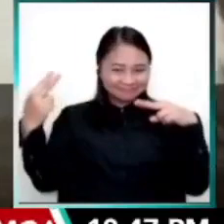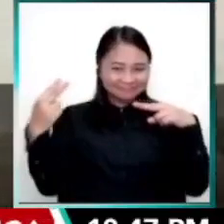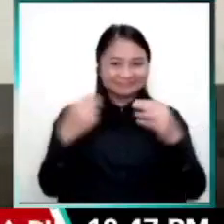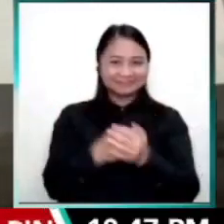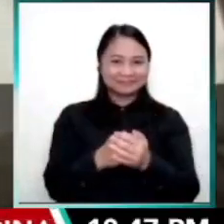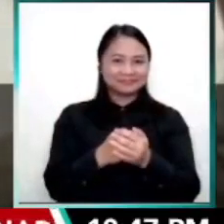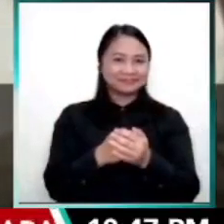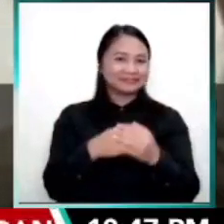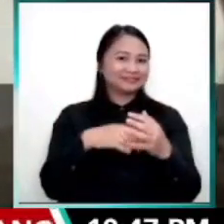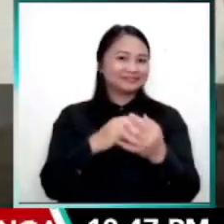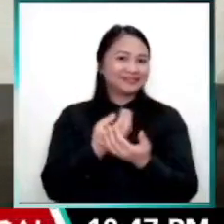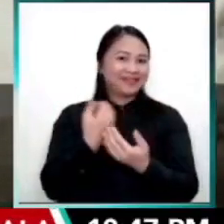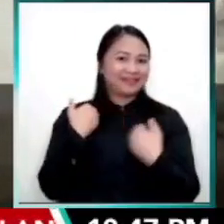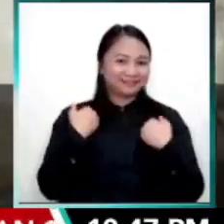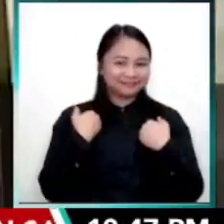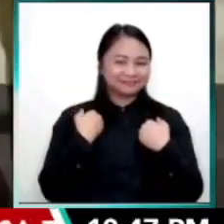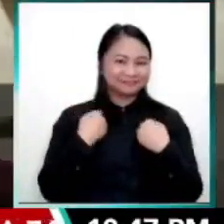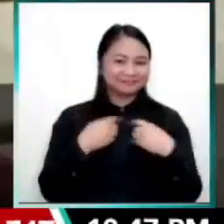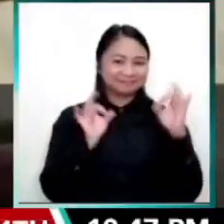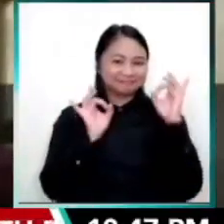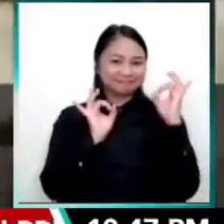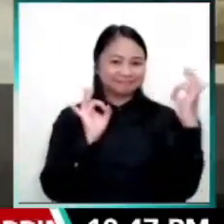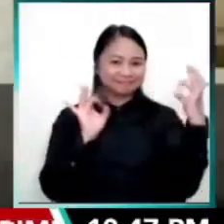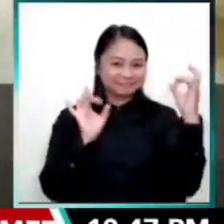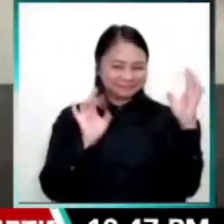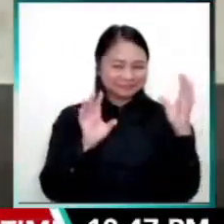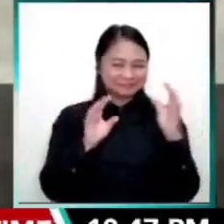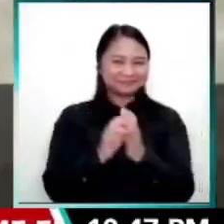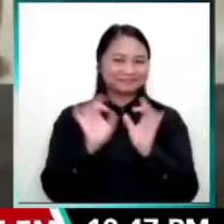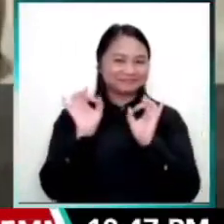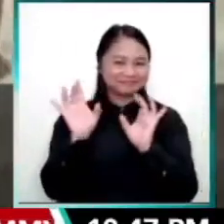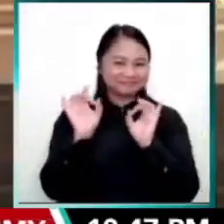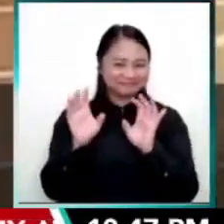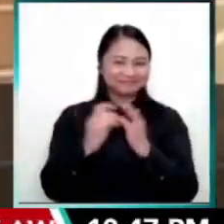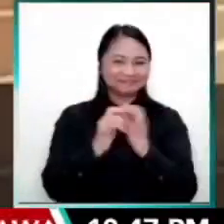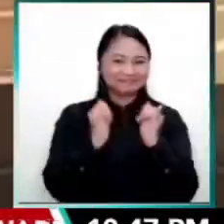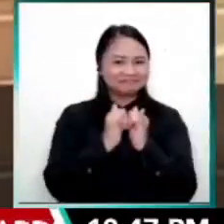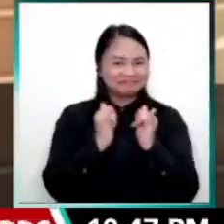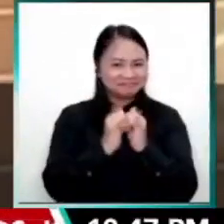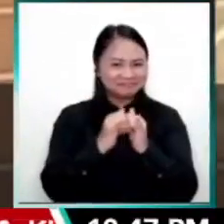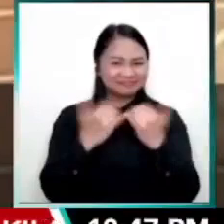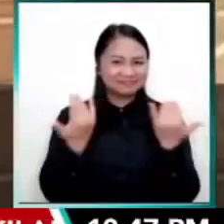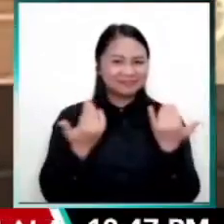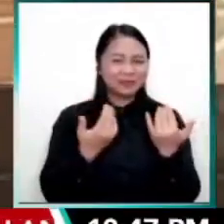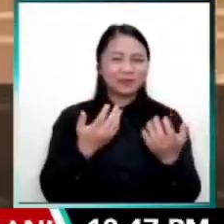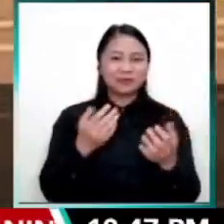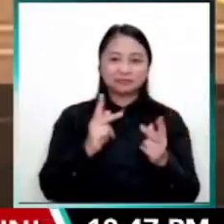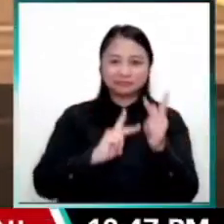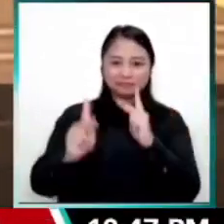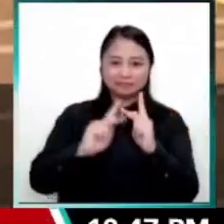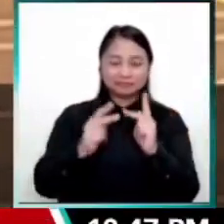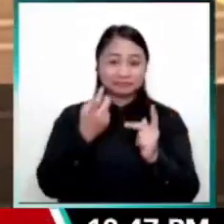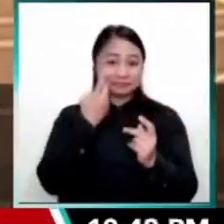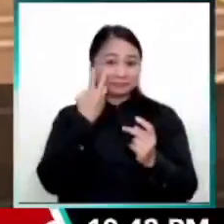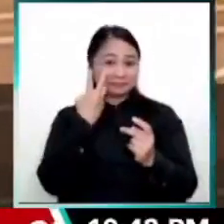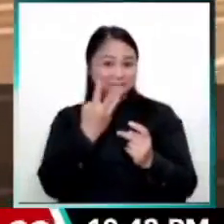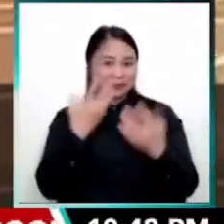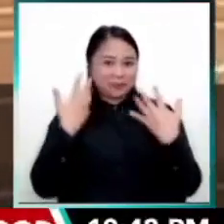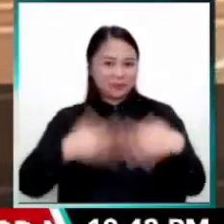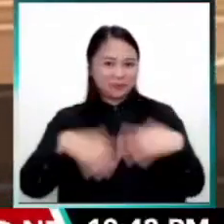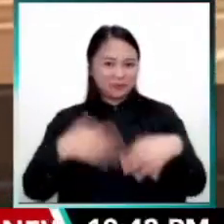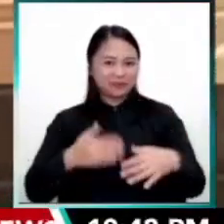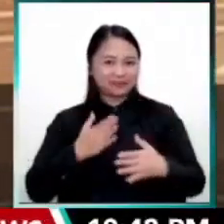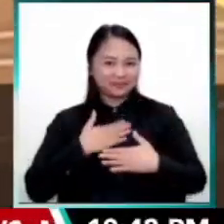volleyball game. Ayon sa uploader ng video na si Cyril Lobrido, aliw na aliw ang mga nanonood kay Christian dahil sa kanyang